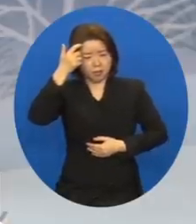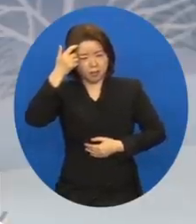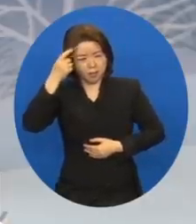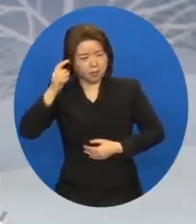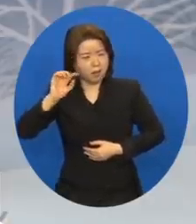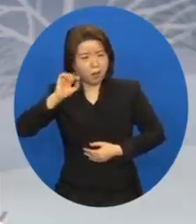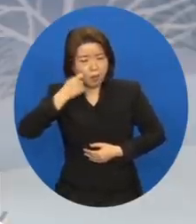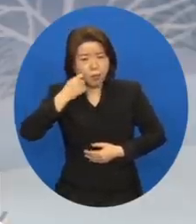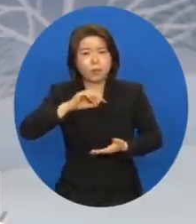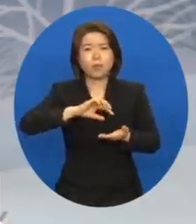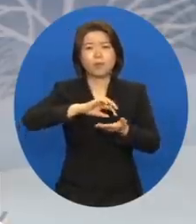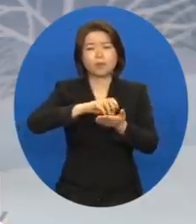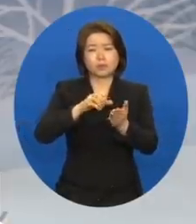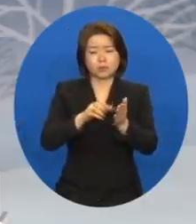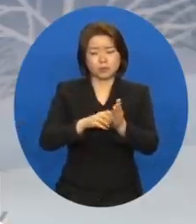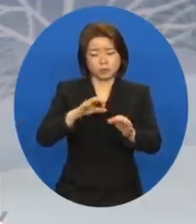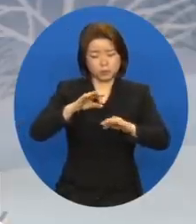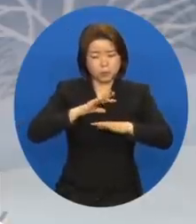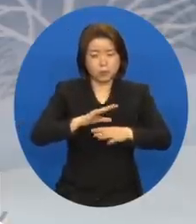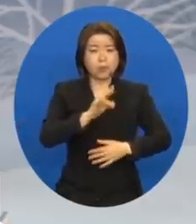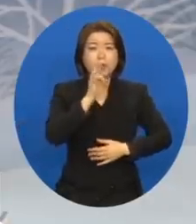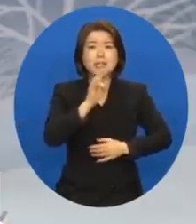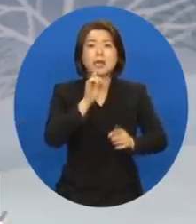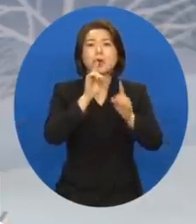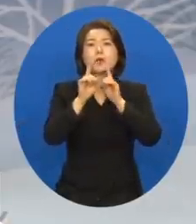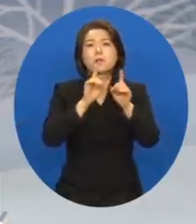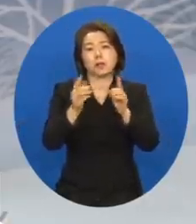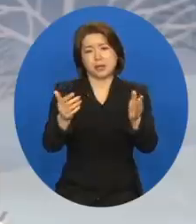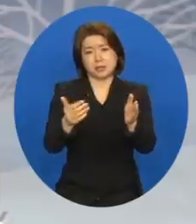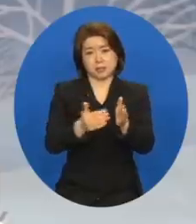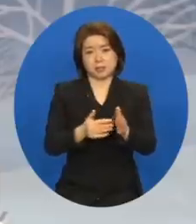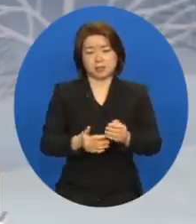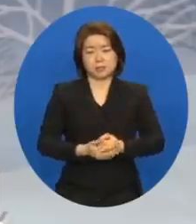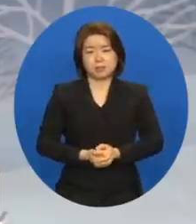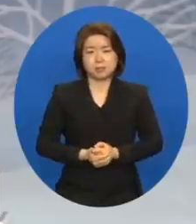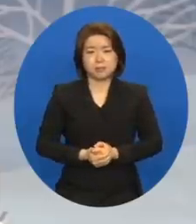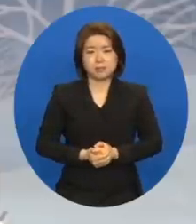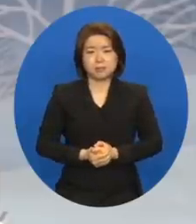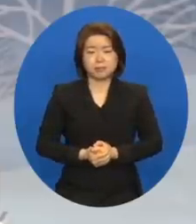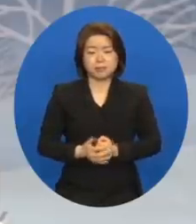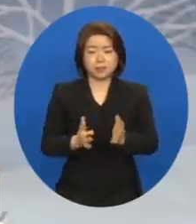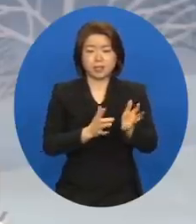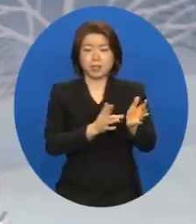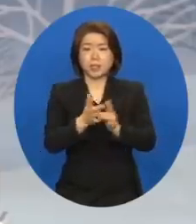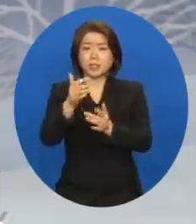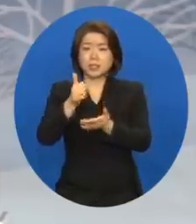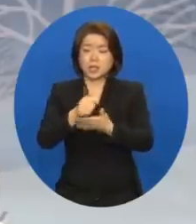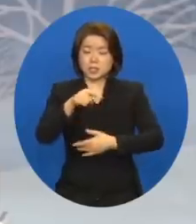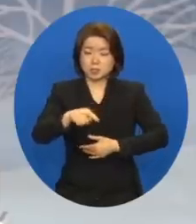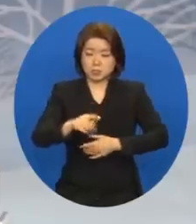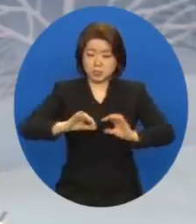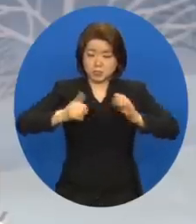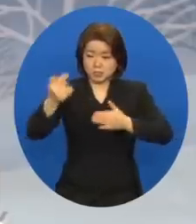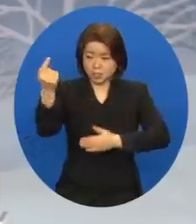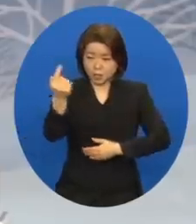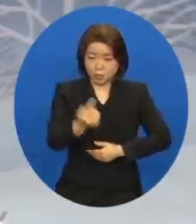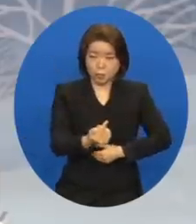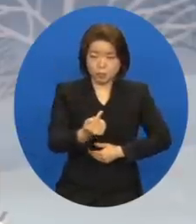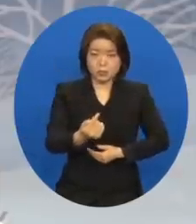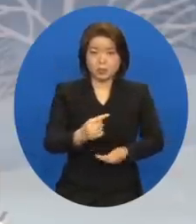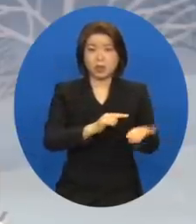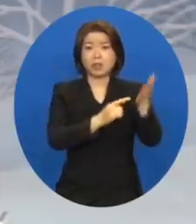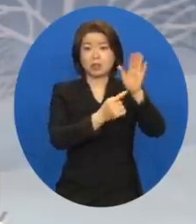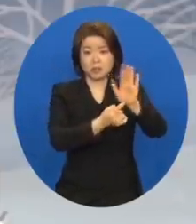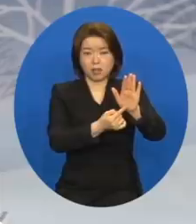되는 놀라운 예언의 말씀들이 예수님이 이 땅에 오심을 상징하는